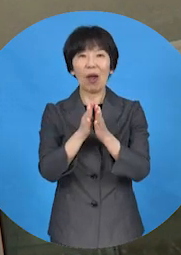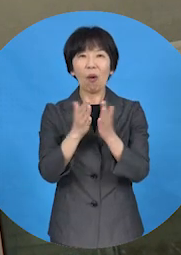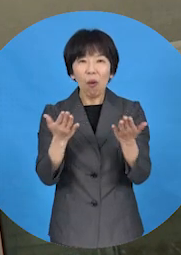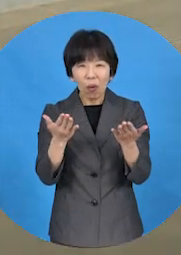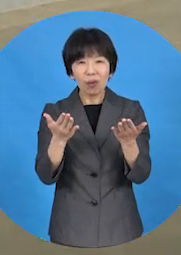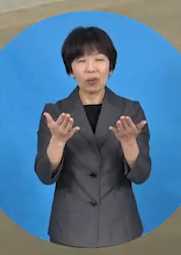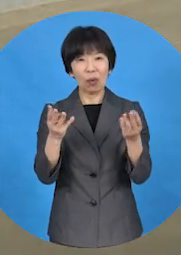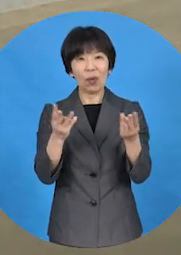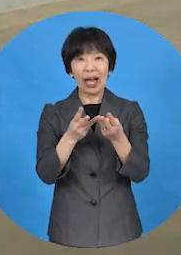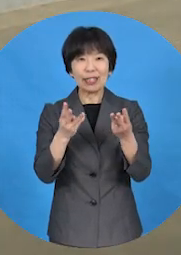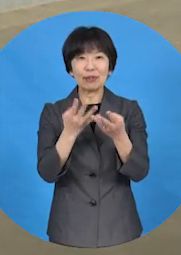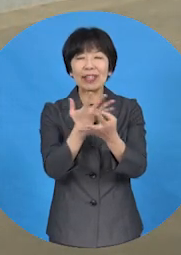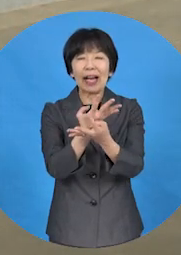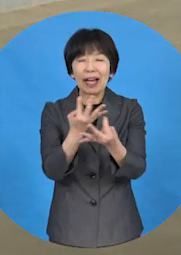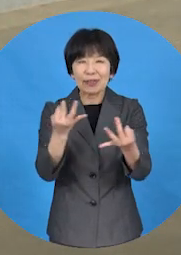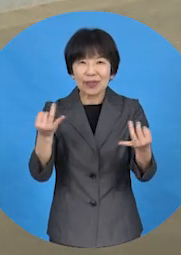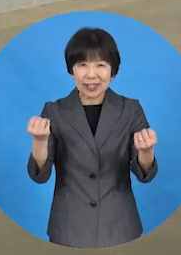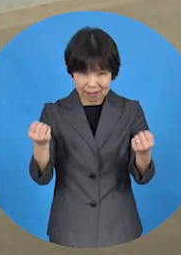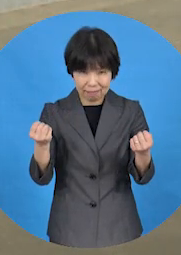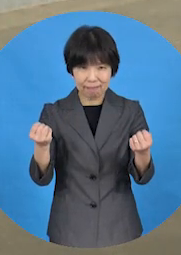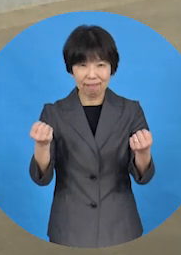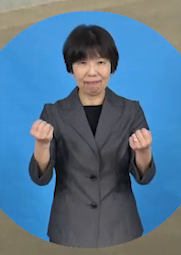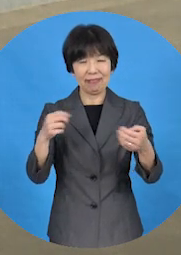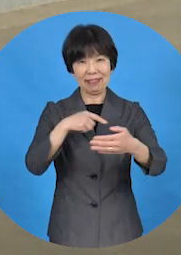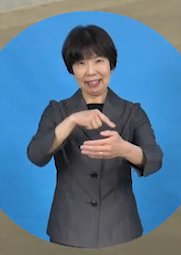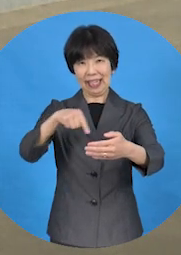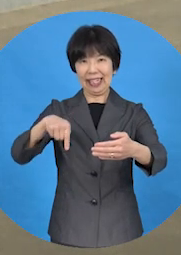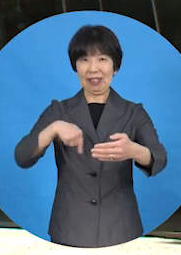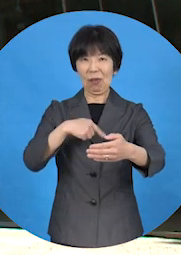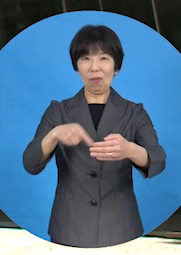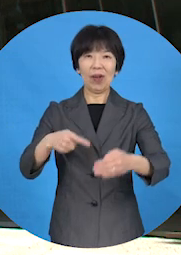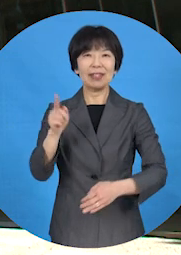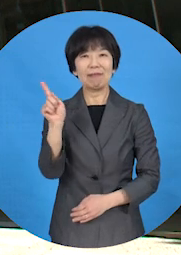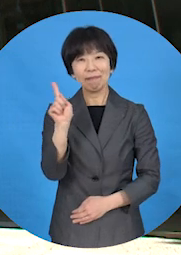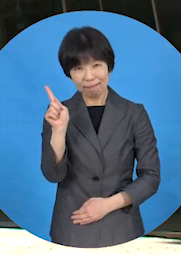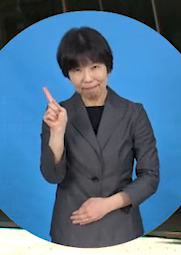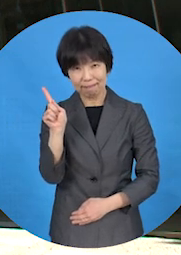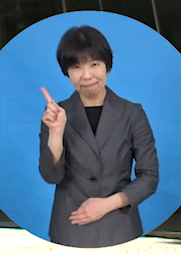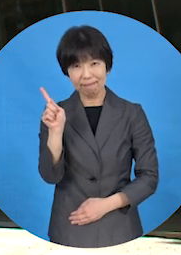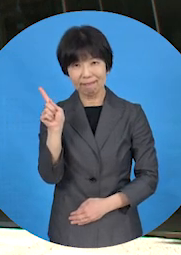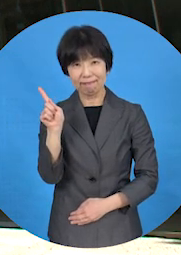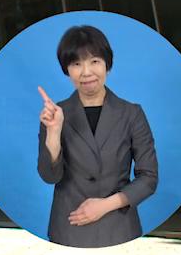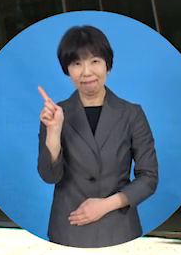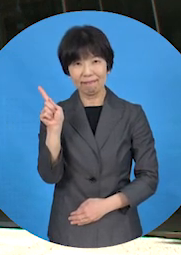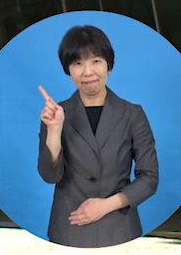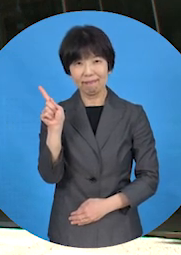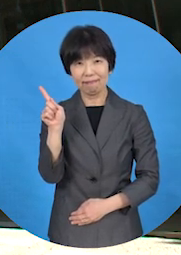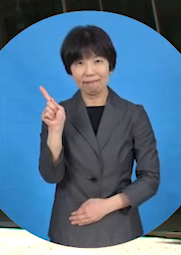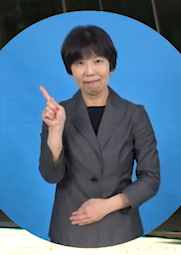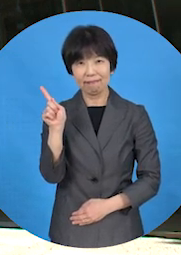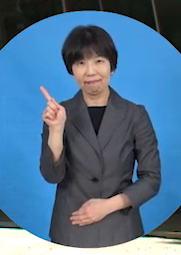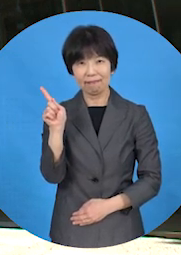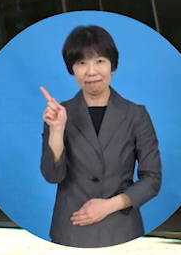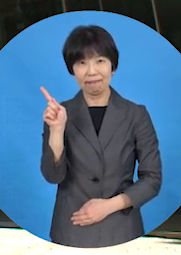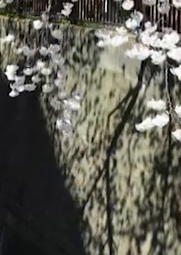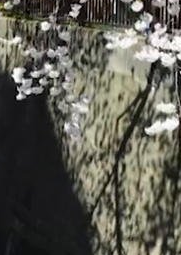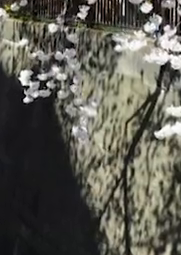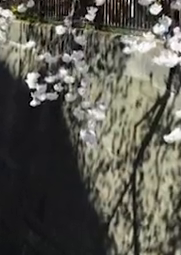能とした広さがあるそうです。できたばかりの図書館、楽しみです。早速行ってきます。